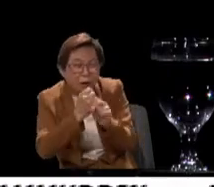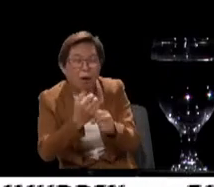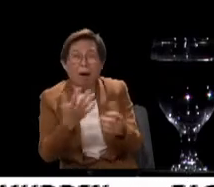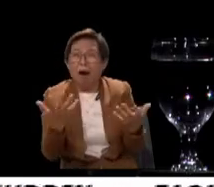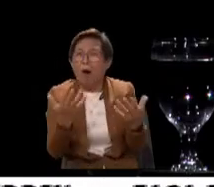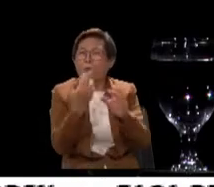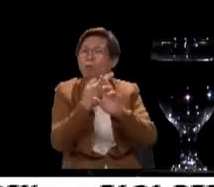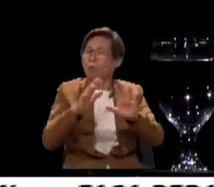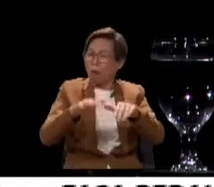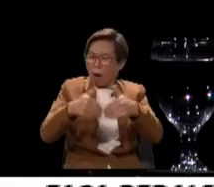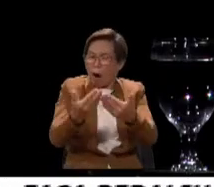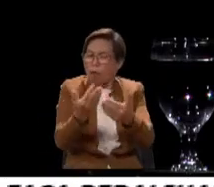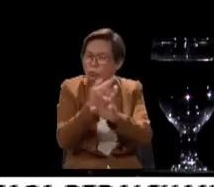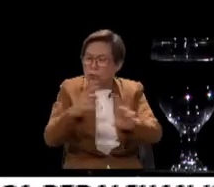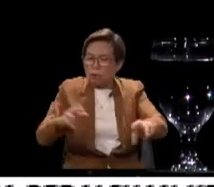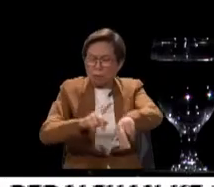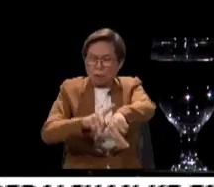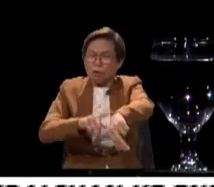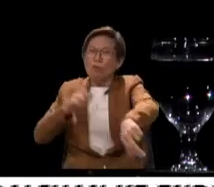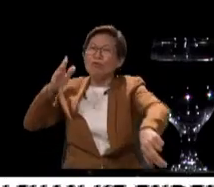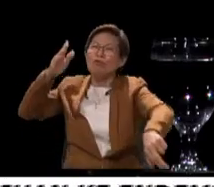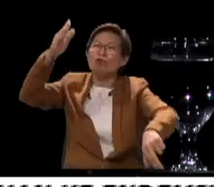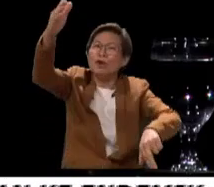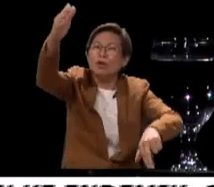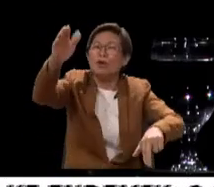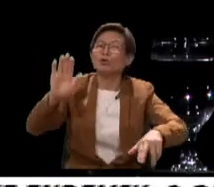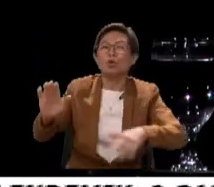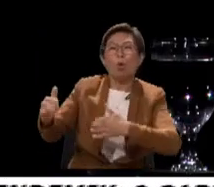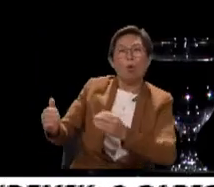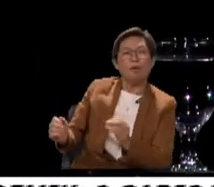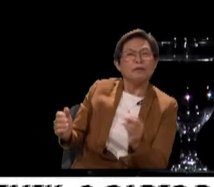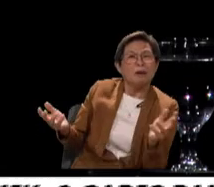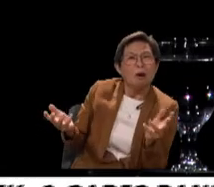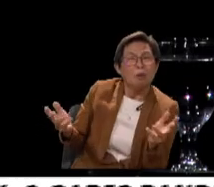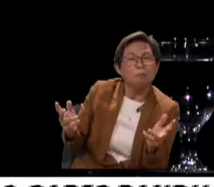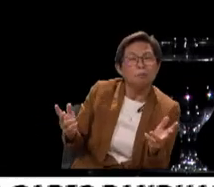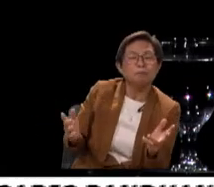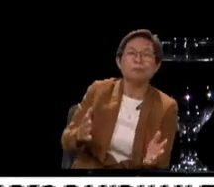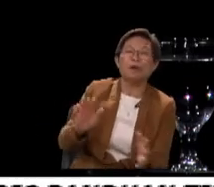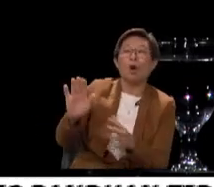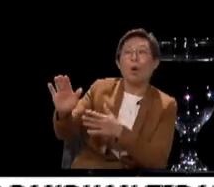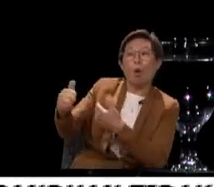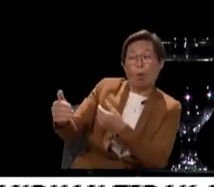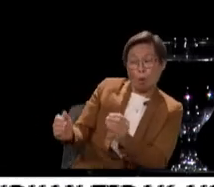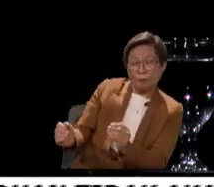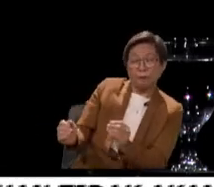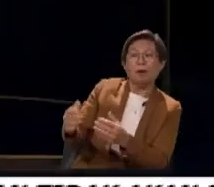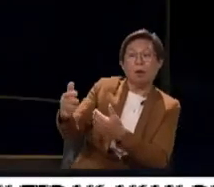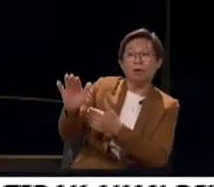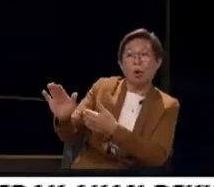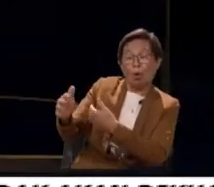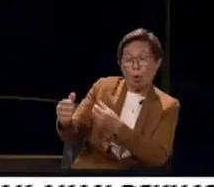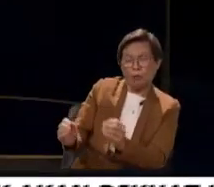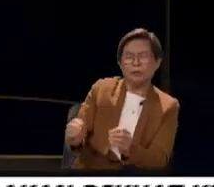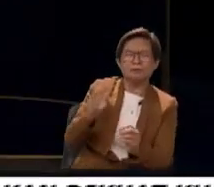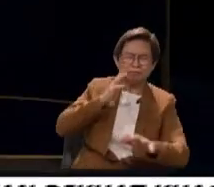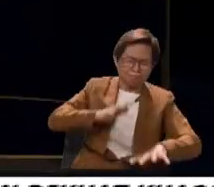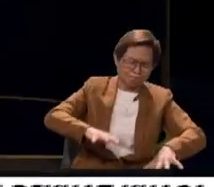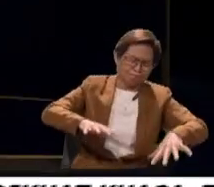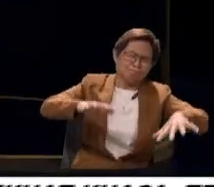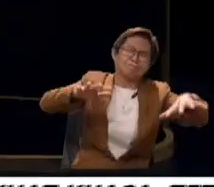persediaan untuk masa akan datang di peringkat Kementerian peringkat Kementerian perkara banjir ni